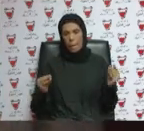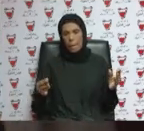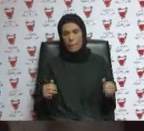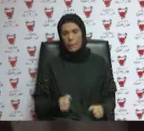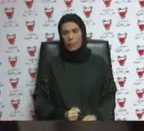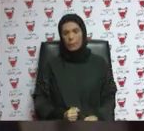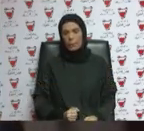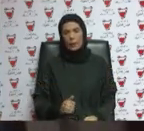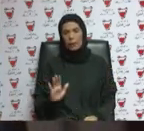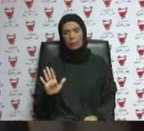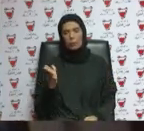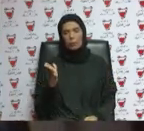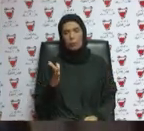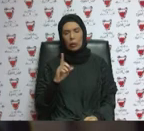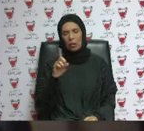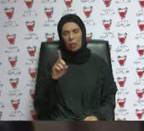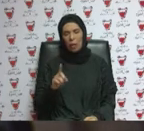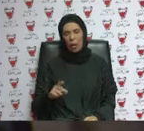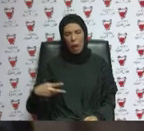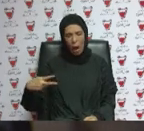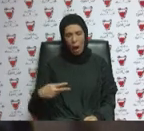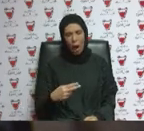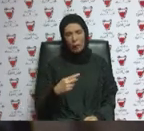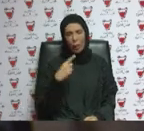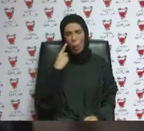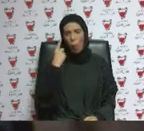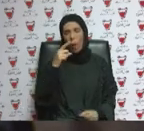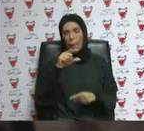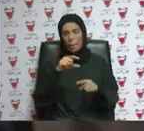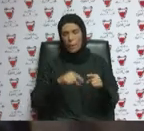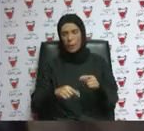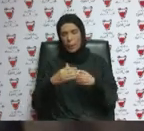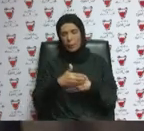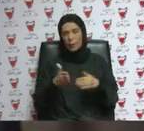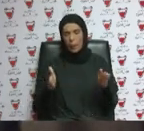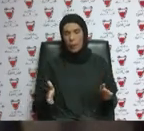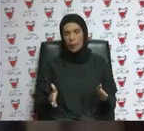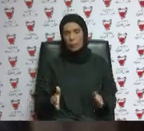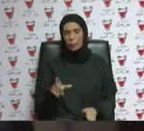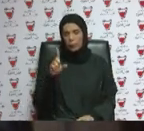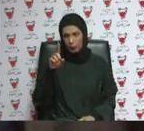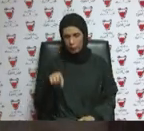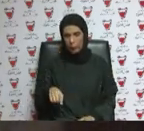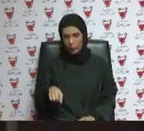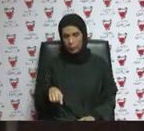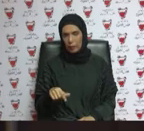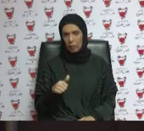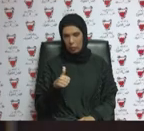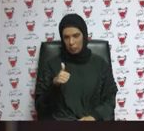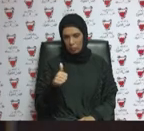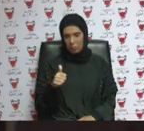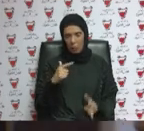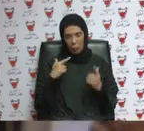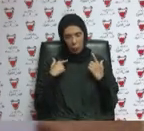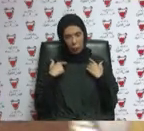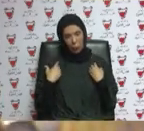تقول لماذا يتم استقطاع 1%، لماذا ننشئ مثل هذا الصندوق؟ أعتقد اليوم نستطيع أن نقول بكل راحة